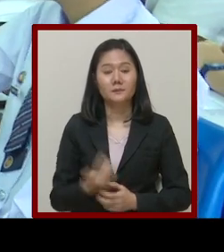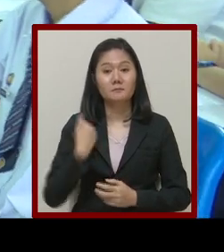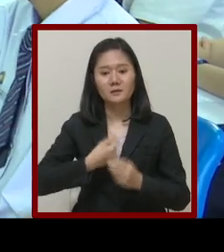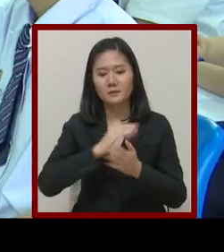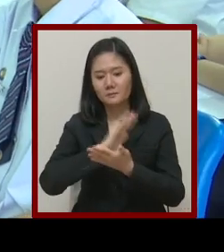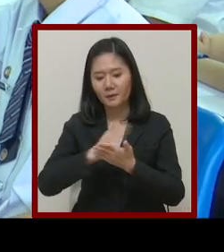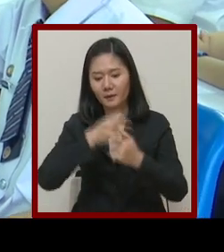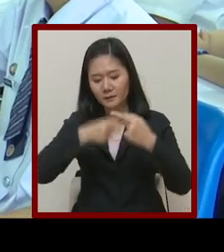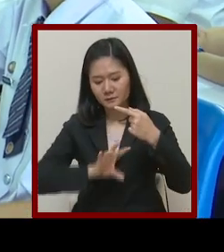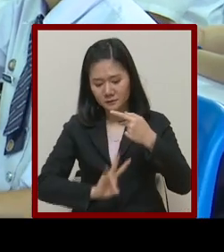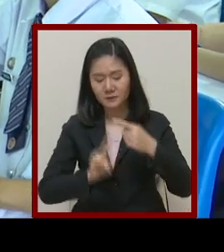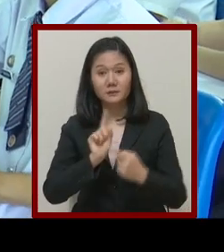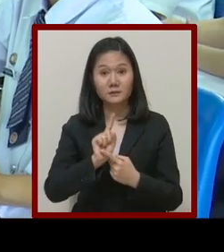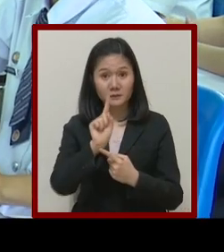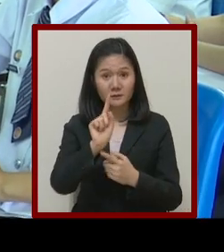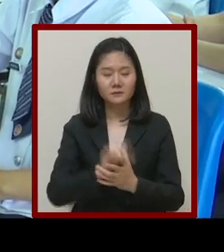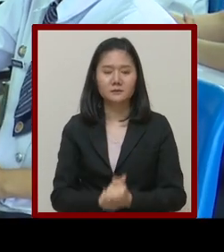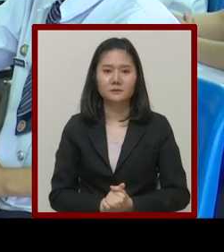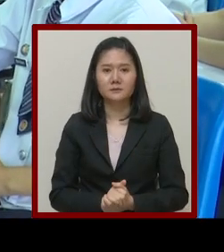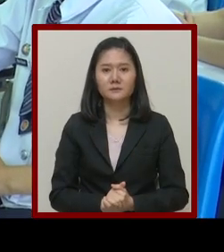มด7ประเภทมีอะไรบ้างคะ1